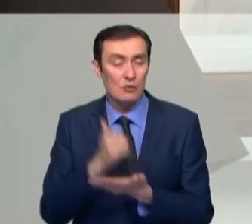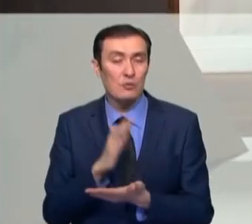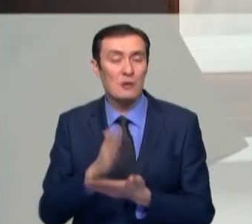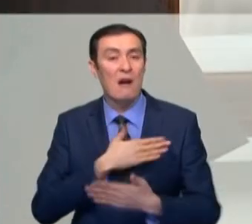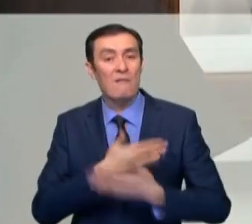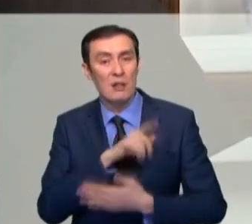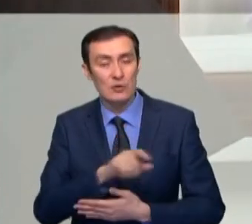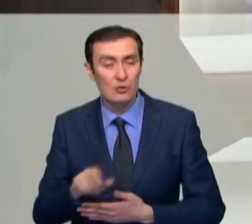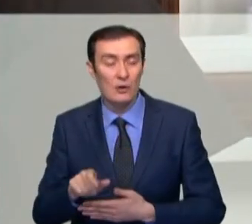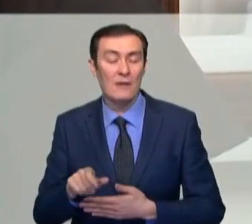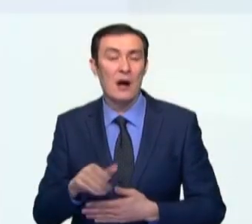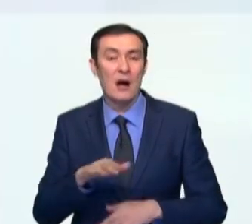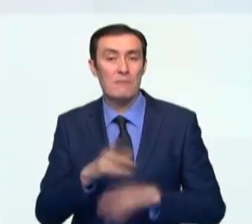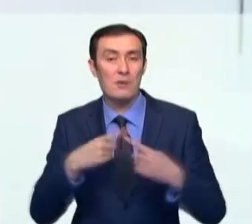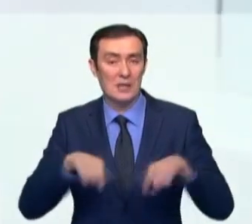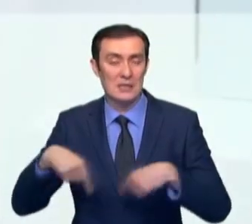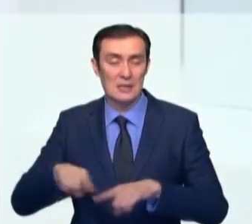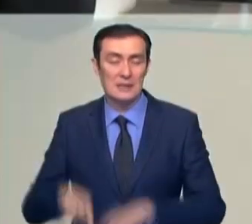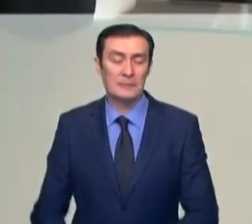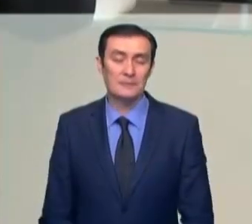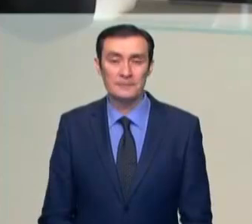вести волонтеры-общественники.